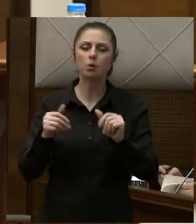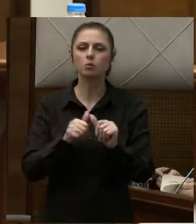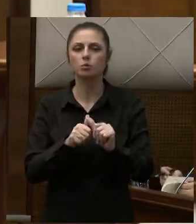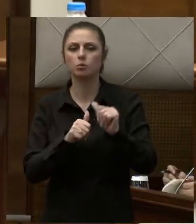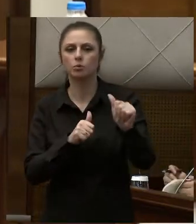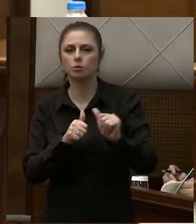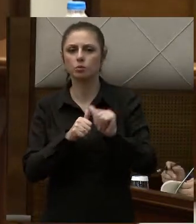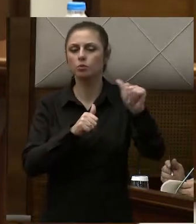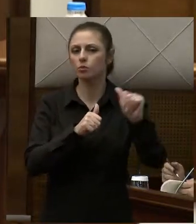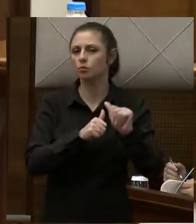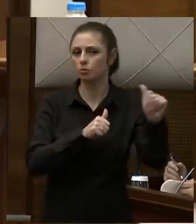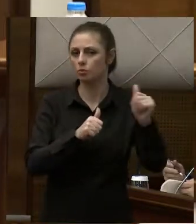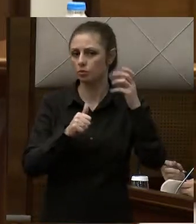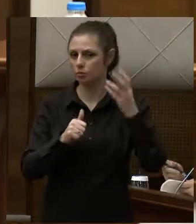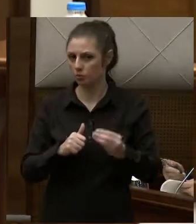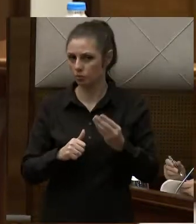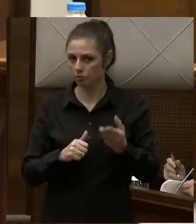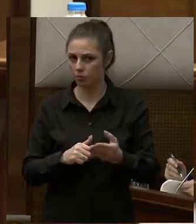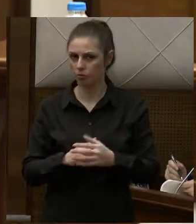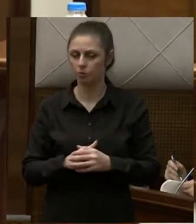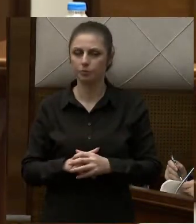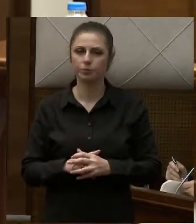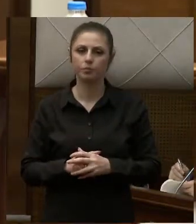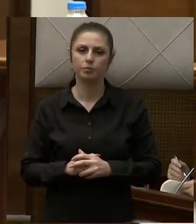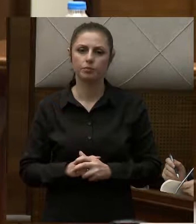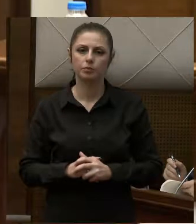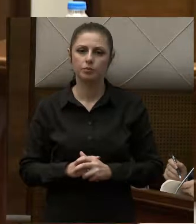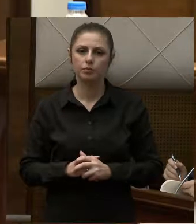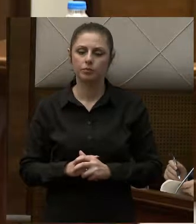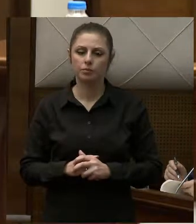genelde iktidar, yerelde muhalefet mensubu arkadaşlarımız.